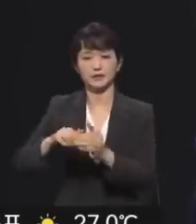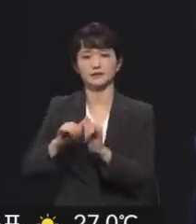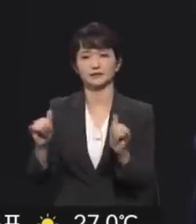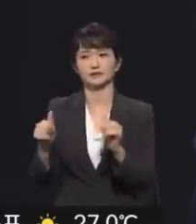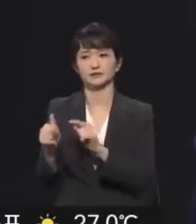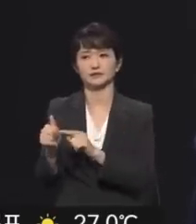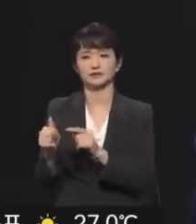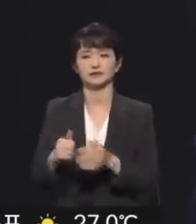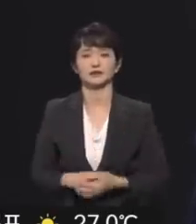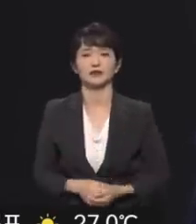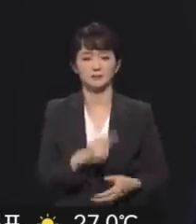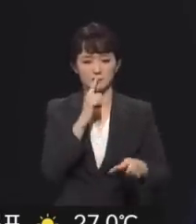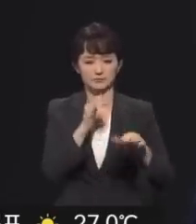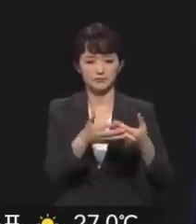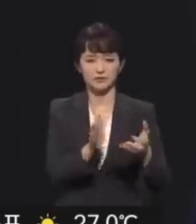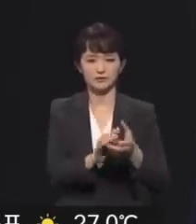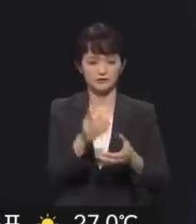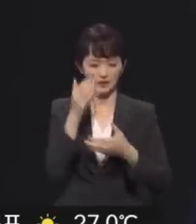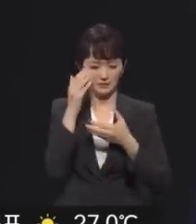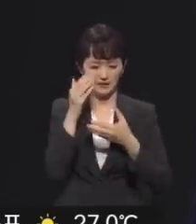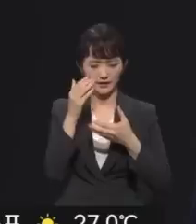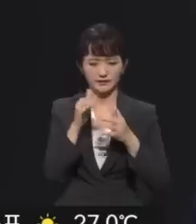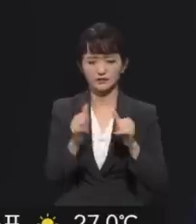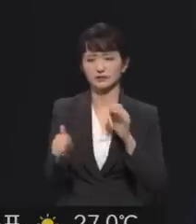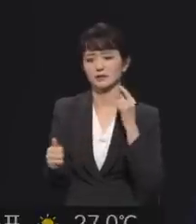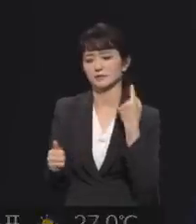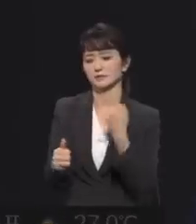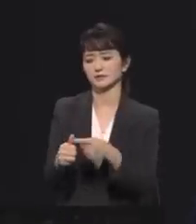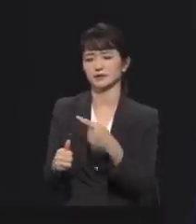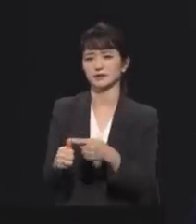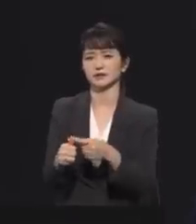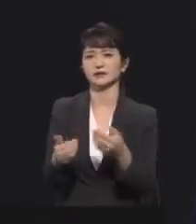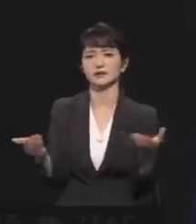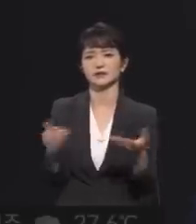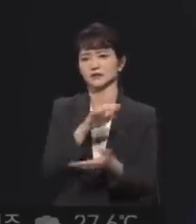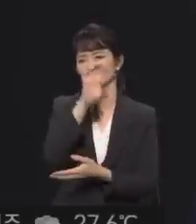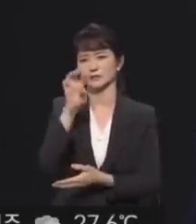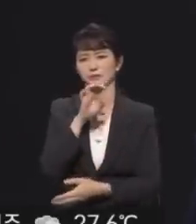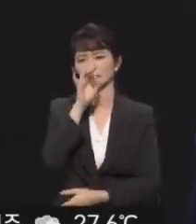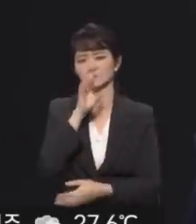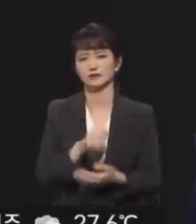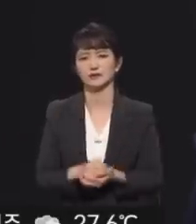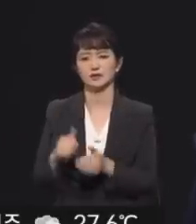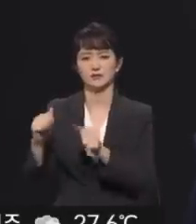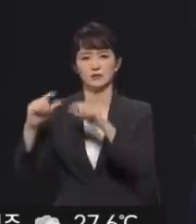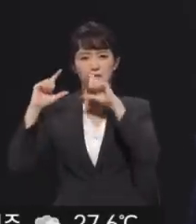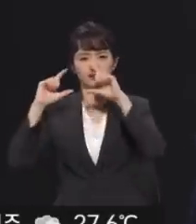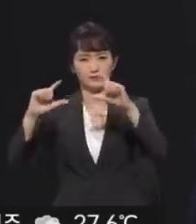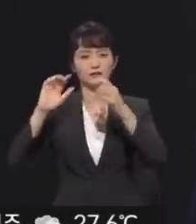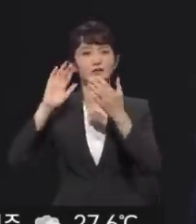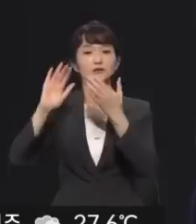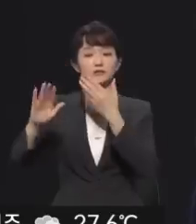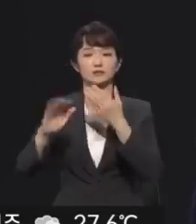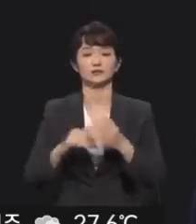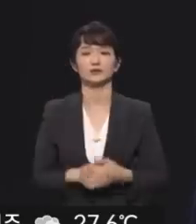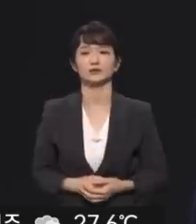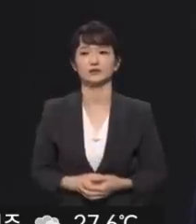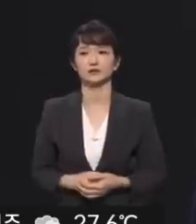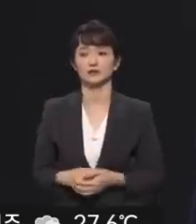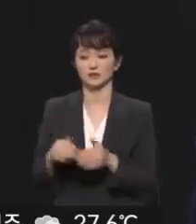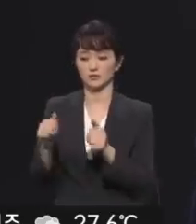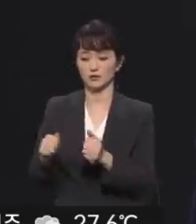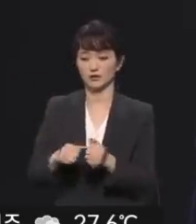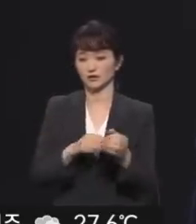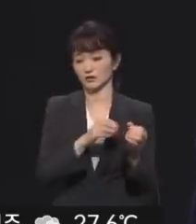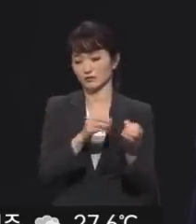팬들이 얼마나 비난 했습니까 그런것 100% 에서 안된다는 말씀 이구요 법원 판결 이후에도 이 법원의 판결문 에